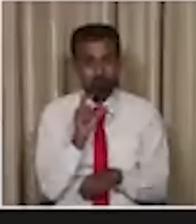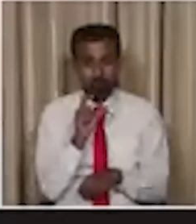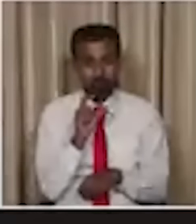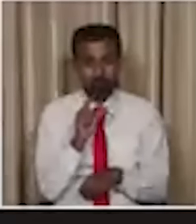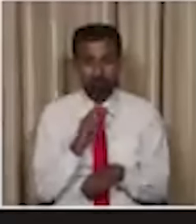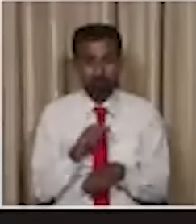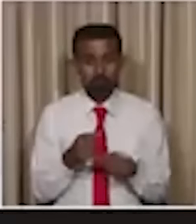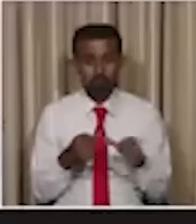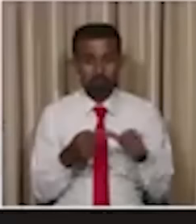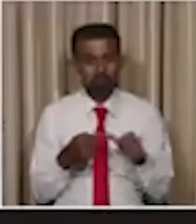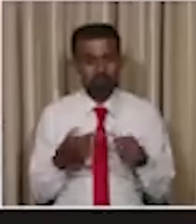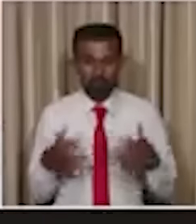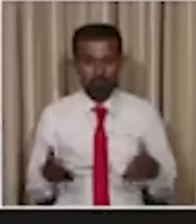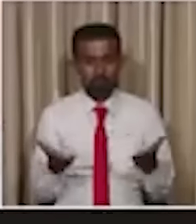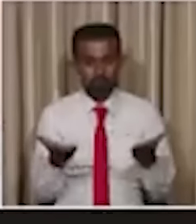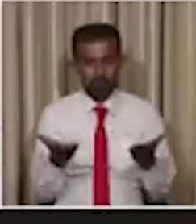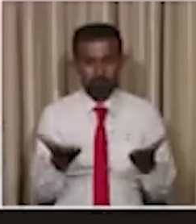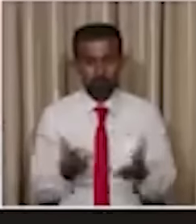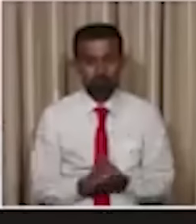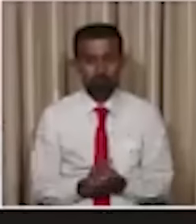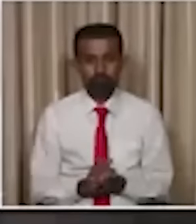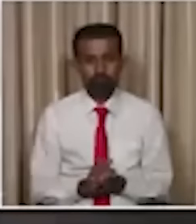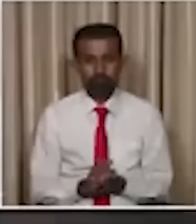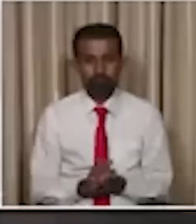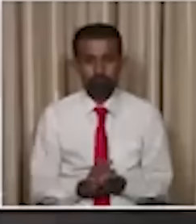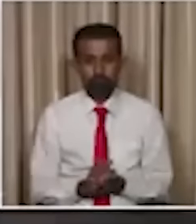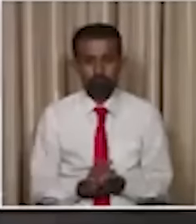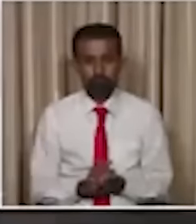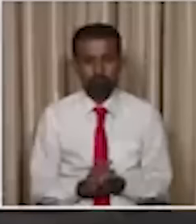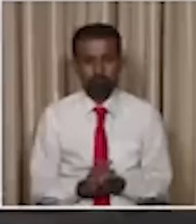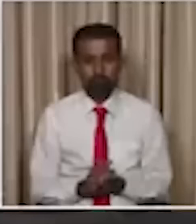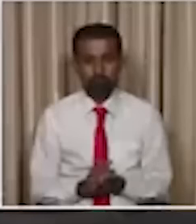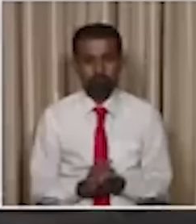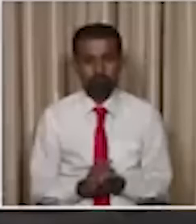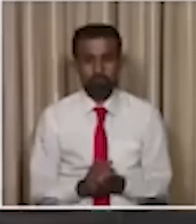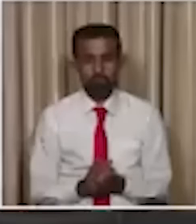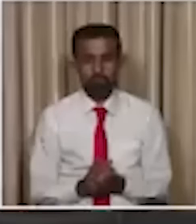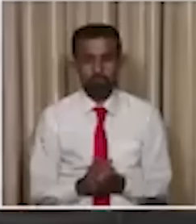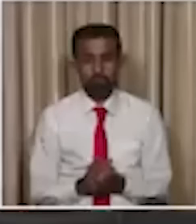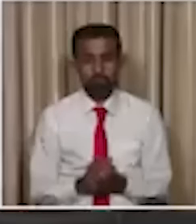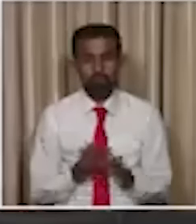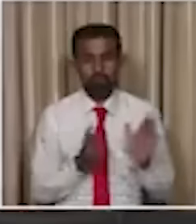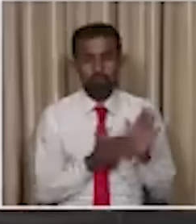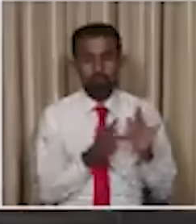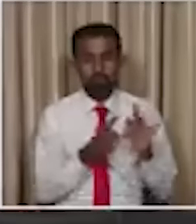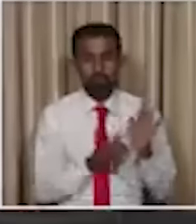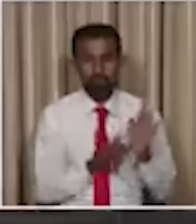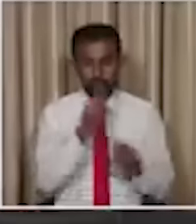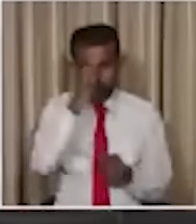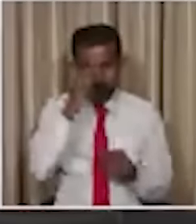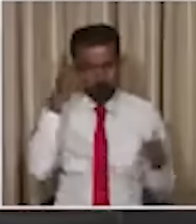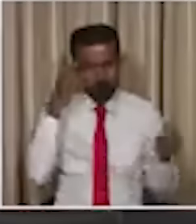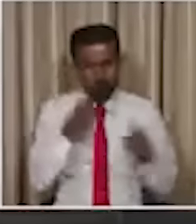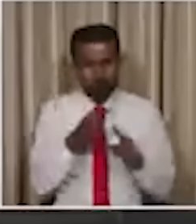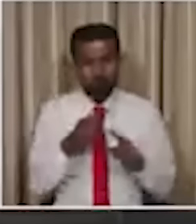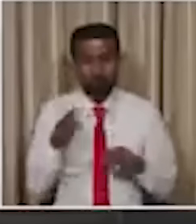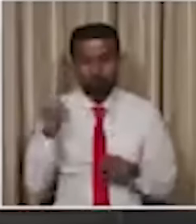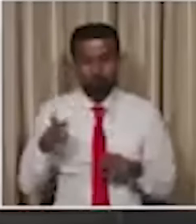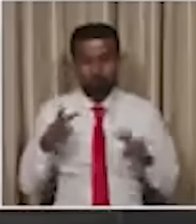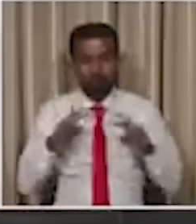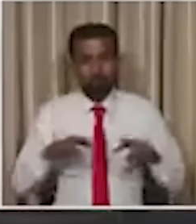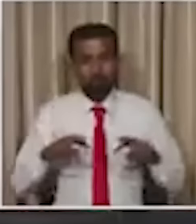කරුවන්තුමා පිළිතුරු දීලා අවසන් කරන්න. එතකොට ජ්‍යෙෂ්ඨ නියෝජ්‍ය ප්‍රතිස්පති නිලන්ත ජයවර්ධන මහතා සම්බන්ධවගේ නැති විනය